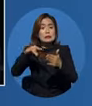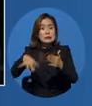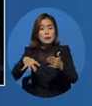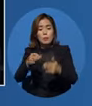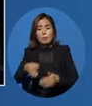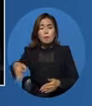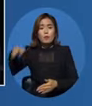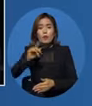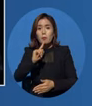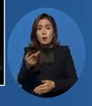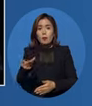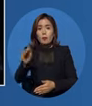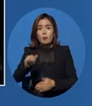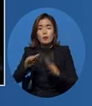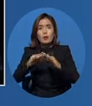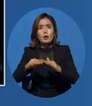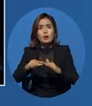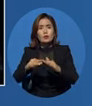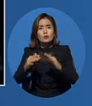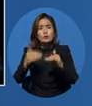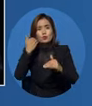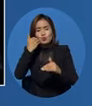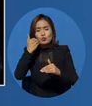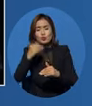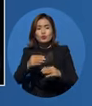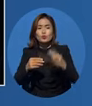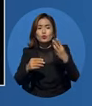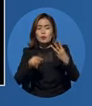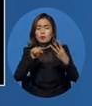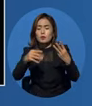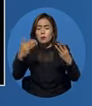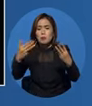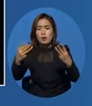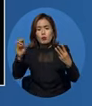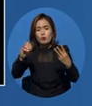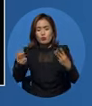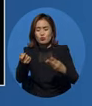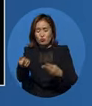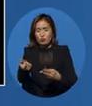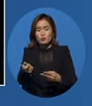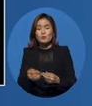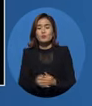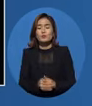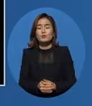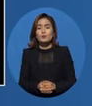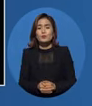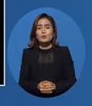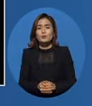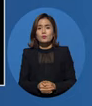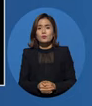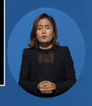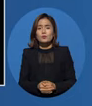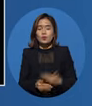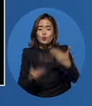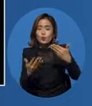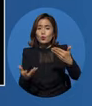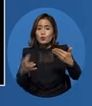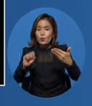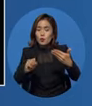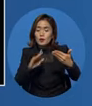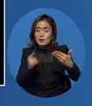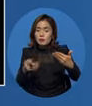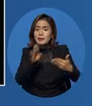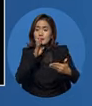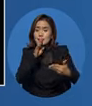정 부스에 2개 상자는 약 3.8% 에 불과합니다 전체 우리 가구 수에 그리고 이 9억 이라 그러지만 실제